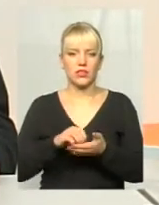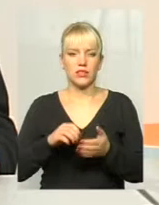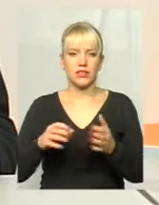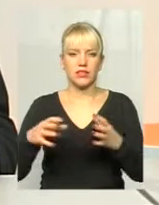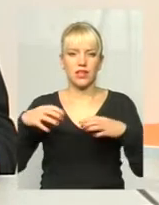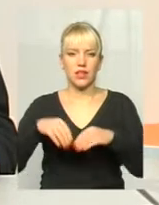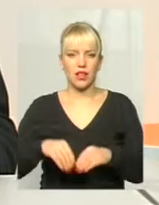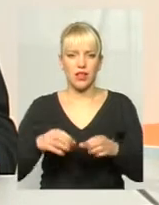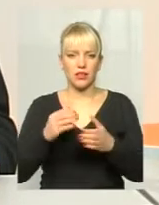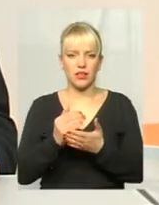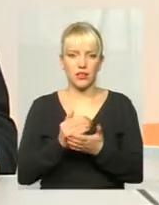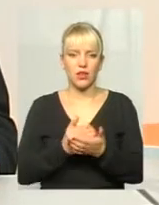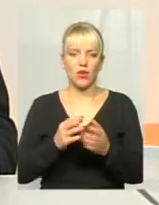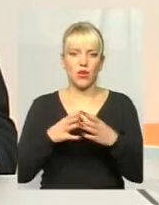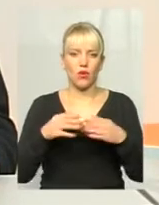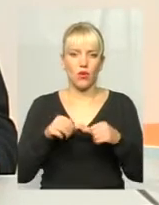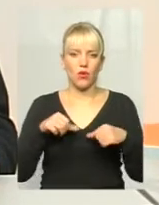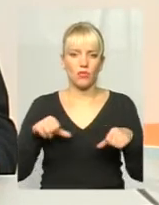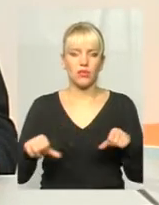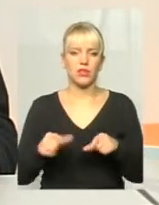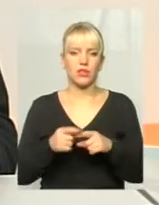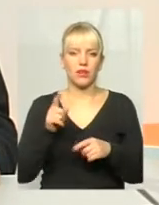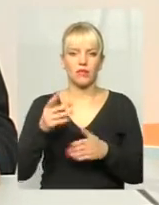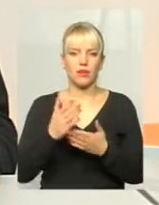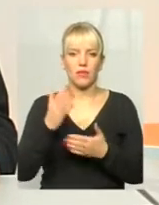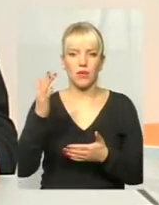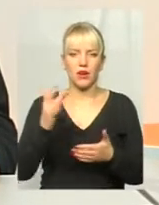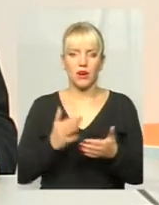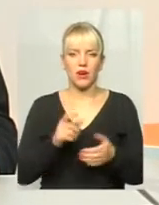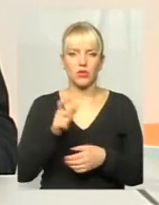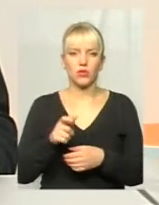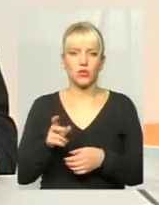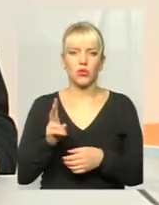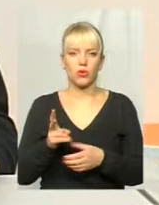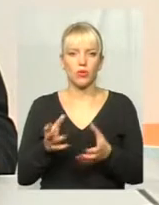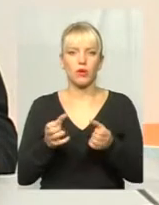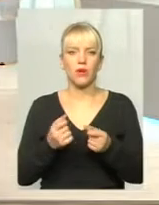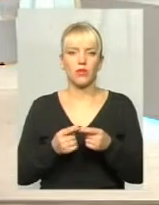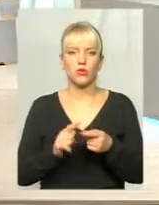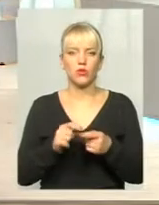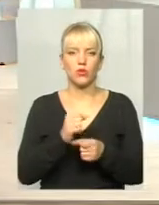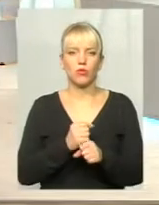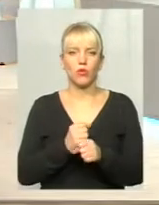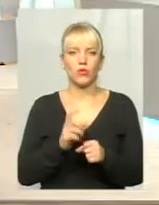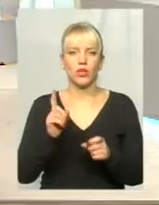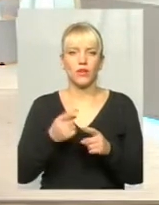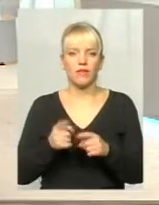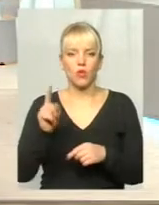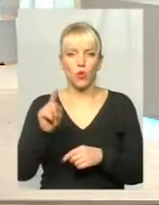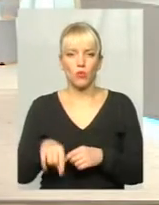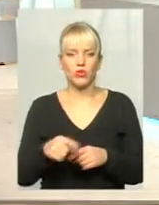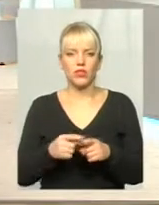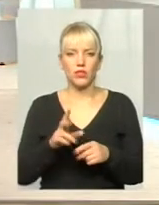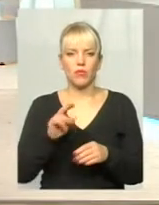Там досить великі переліки осіб, які приймають цю роботу. В тому числі